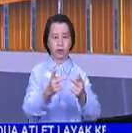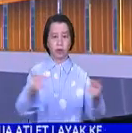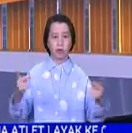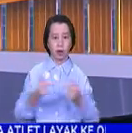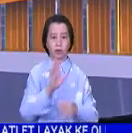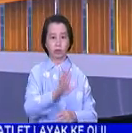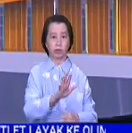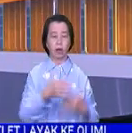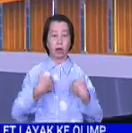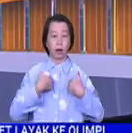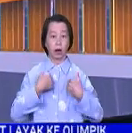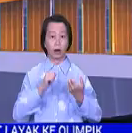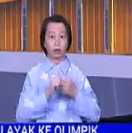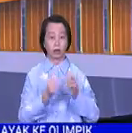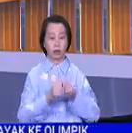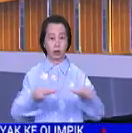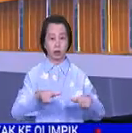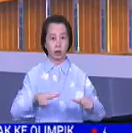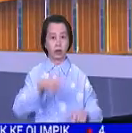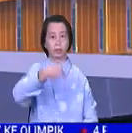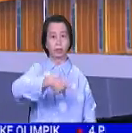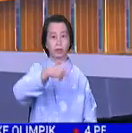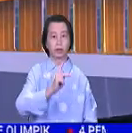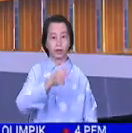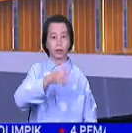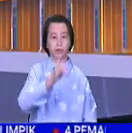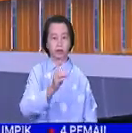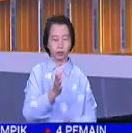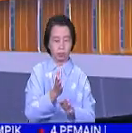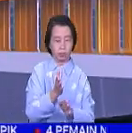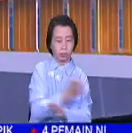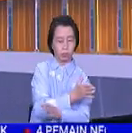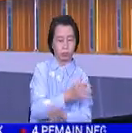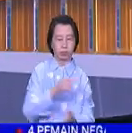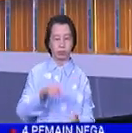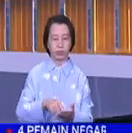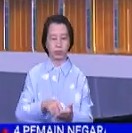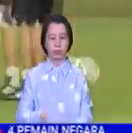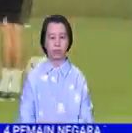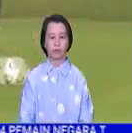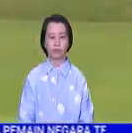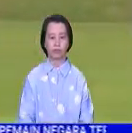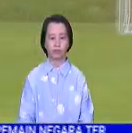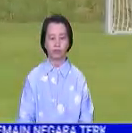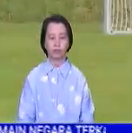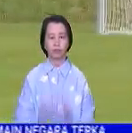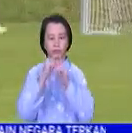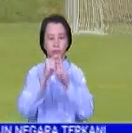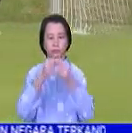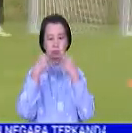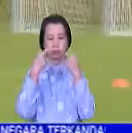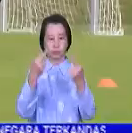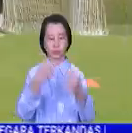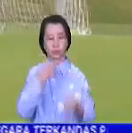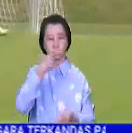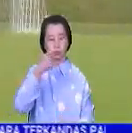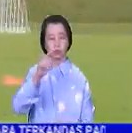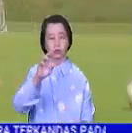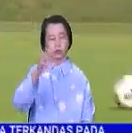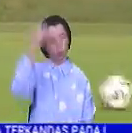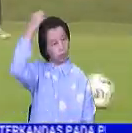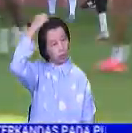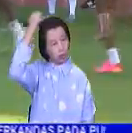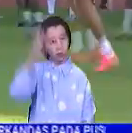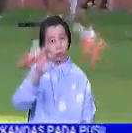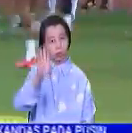kawasan mereka terkesan dengan pelaksanaan PKPD sebelum ini. Menerusi kenyataan rasmi menyebut Selangor FC